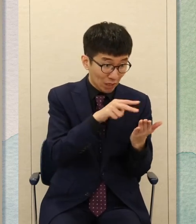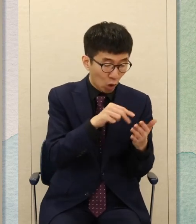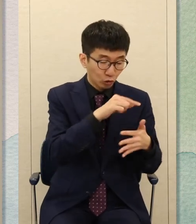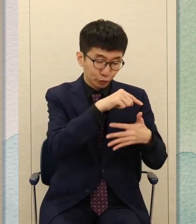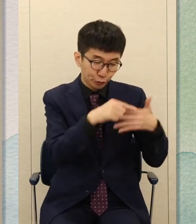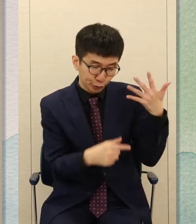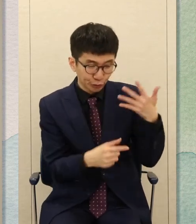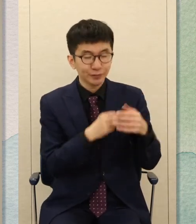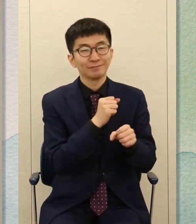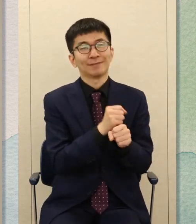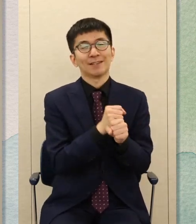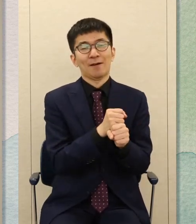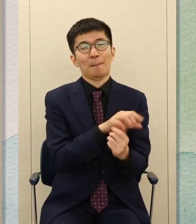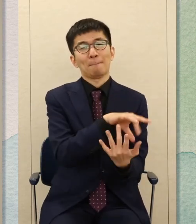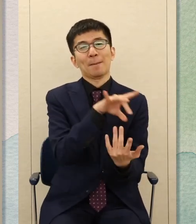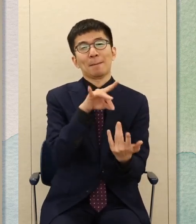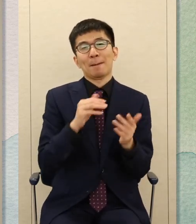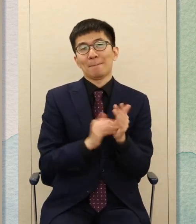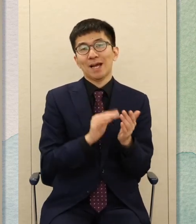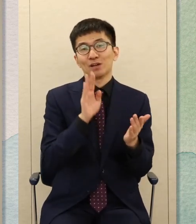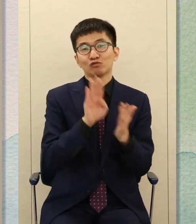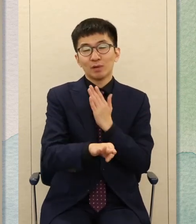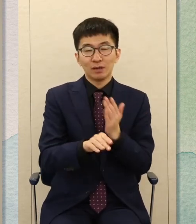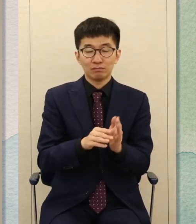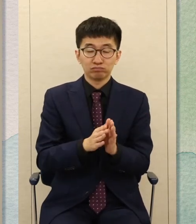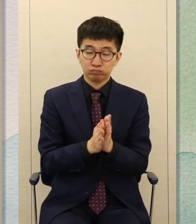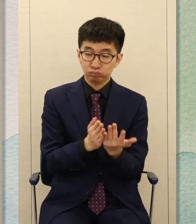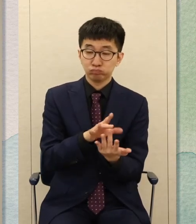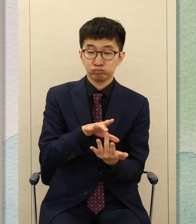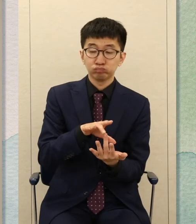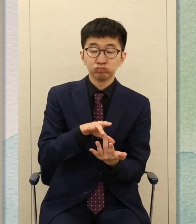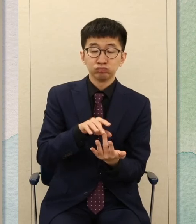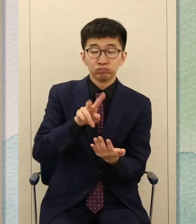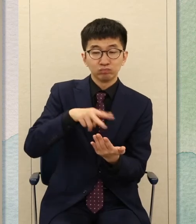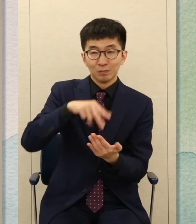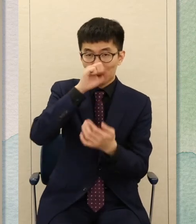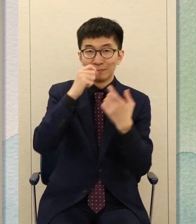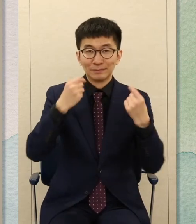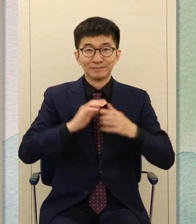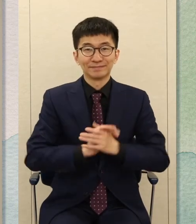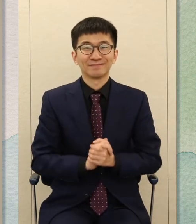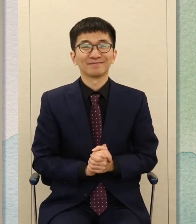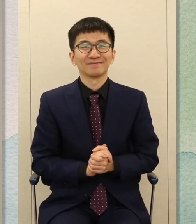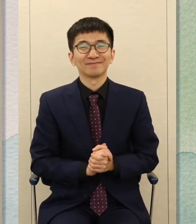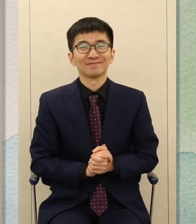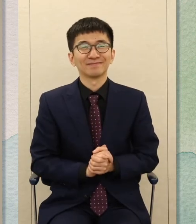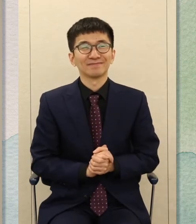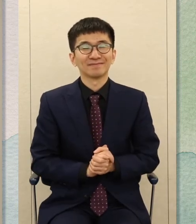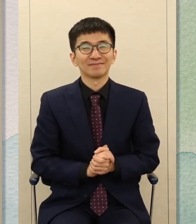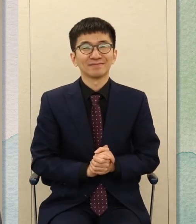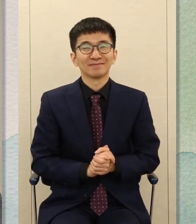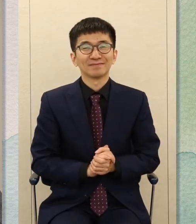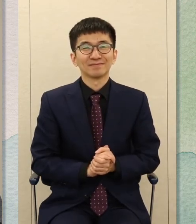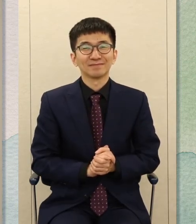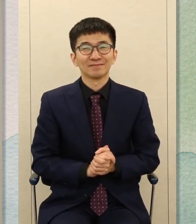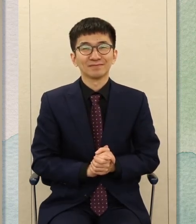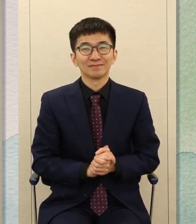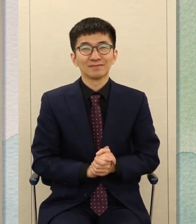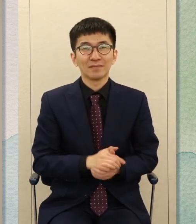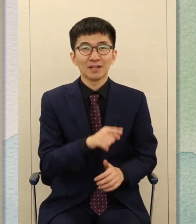뽑는 거죠. 예, 뽑아가지고 고르는 게 특징이고요. 예, 그렇게 해가지고 책을 고르는 게